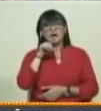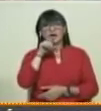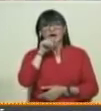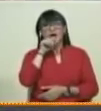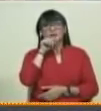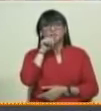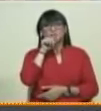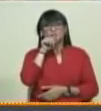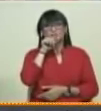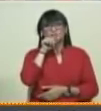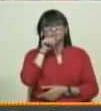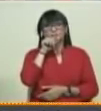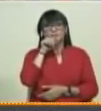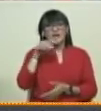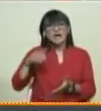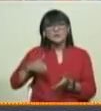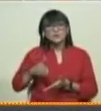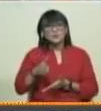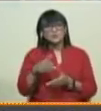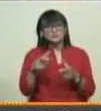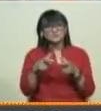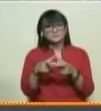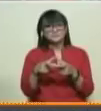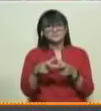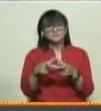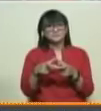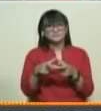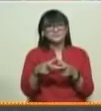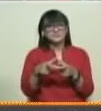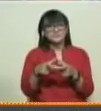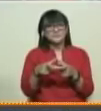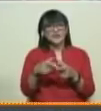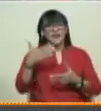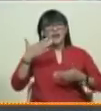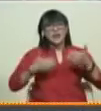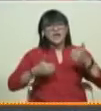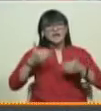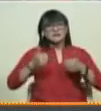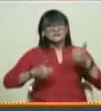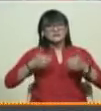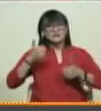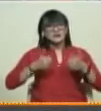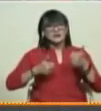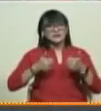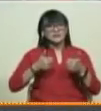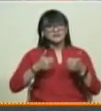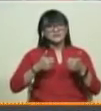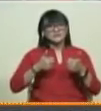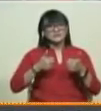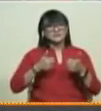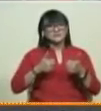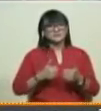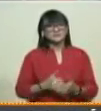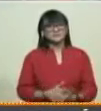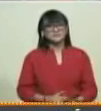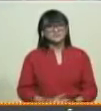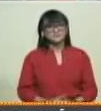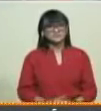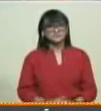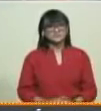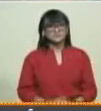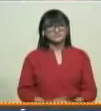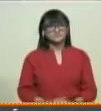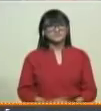atún en lata y guisantes verdes y leche en polvo. Toplam bedel yaklaşık